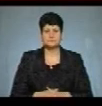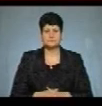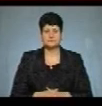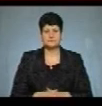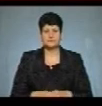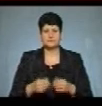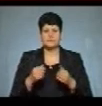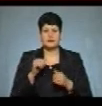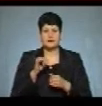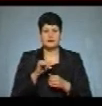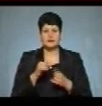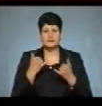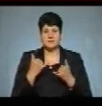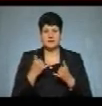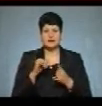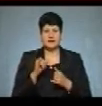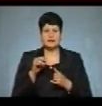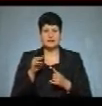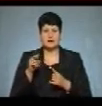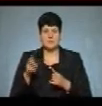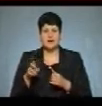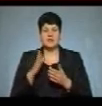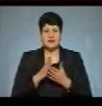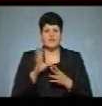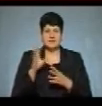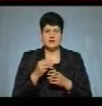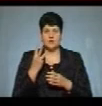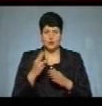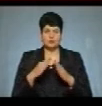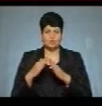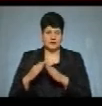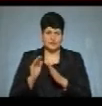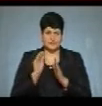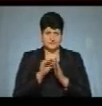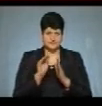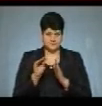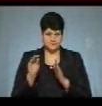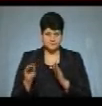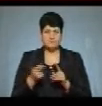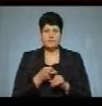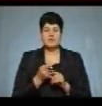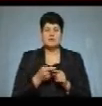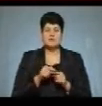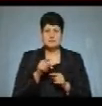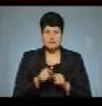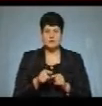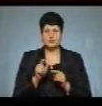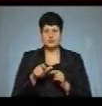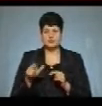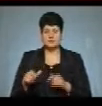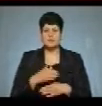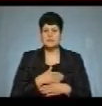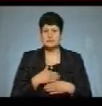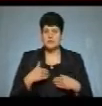І тепер всі змонтовані в всіх трьох будинках. Однак, в зв'язку з тим, що мешканці не